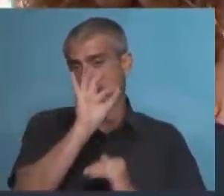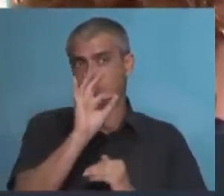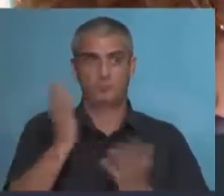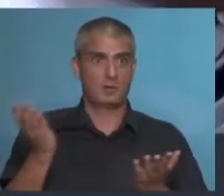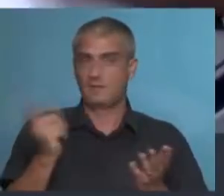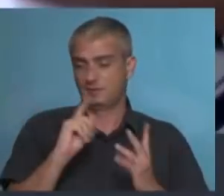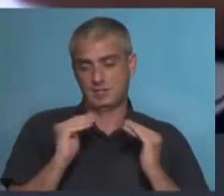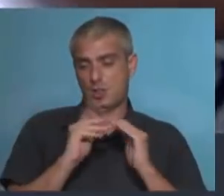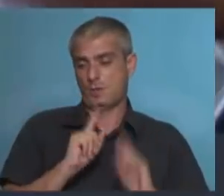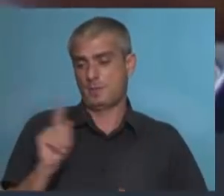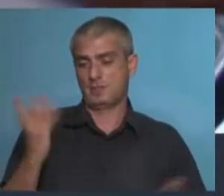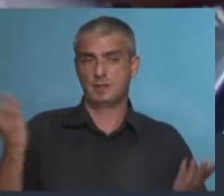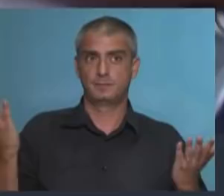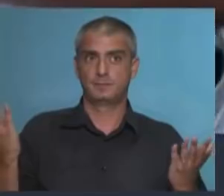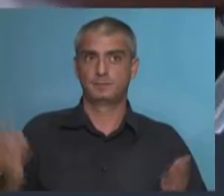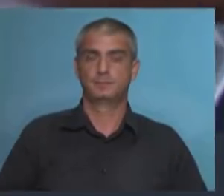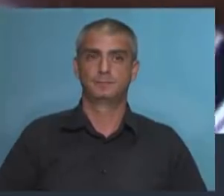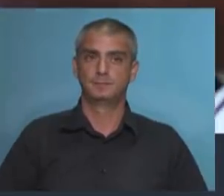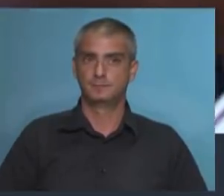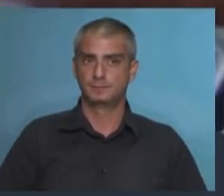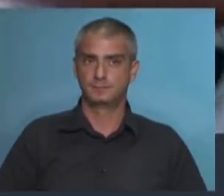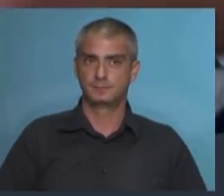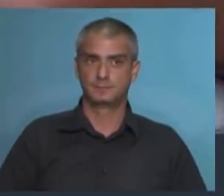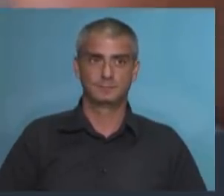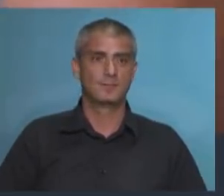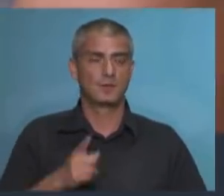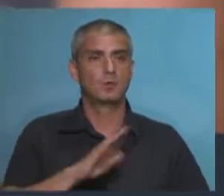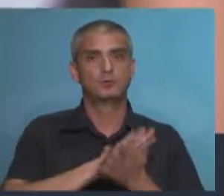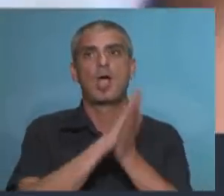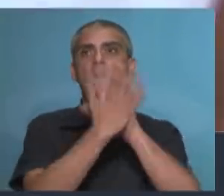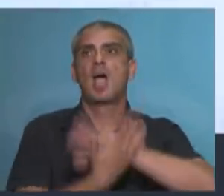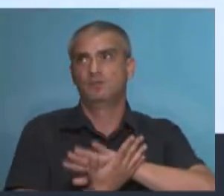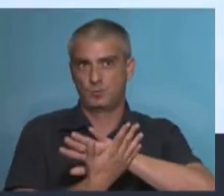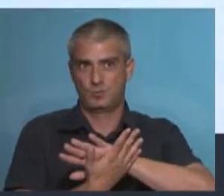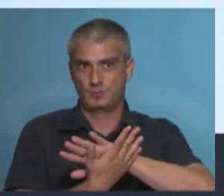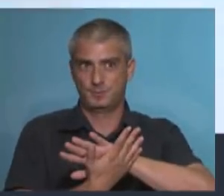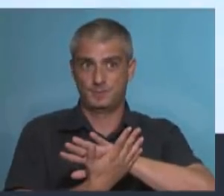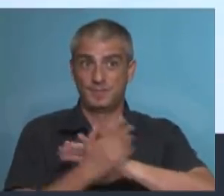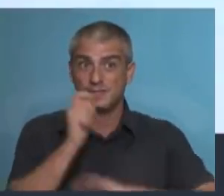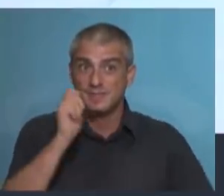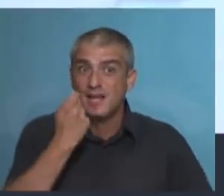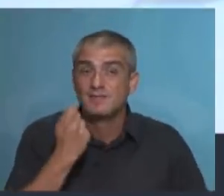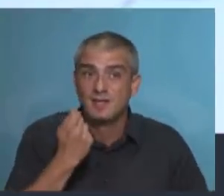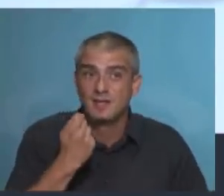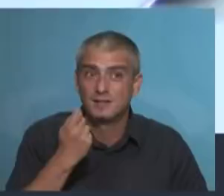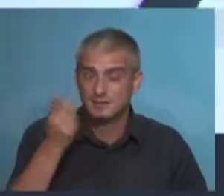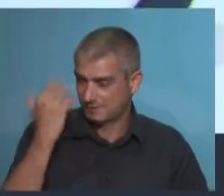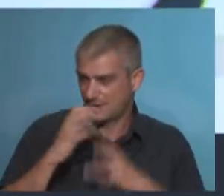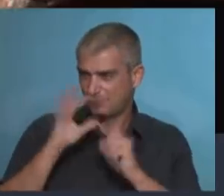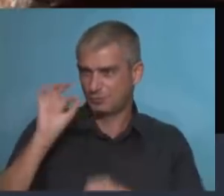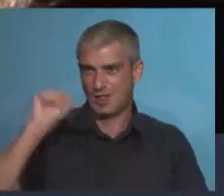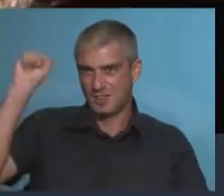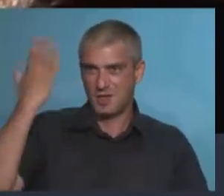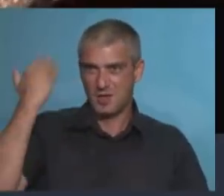לא מתאים. פה יש היפוך יוצרות. דווקא אלה, הרי זה קיבוץ של השומר